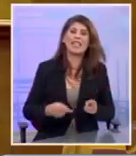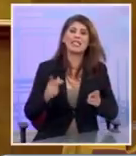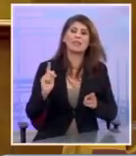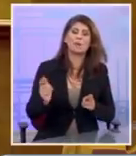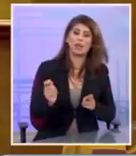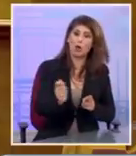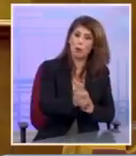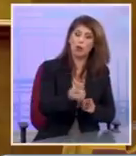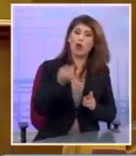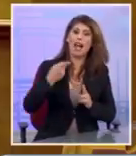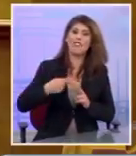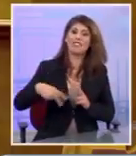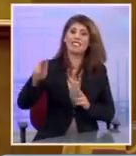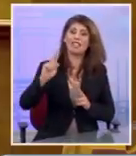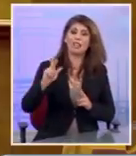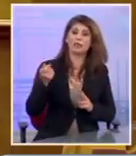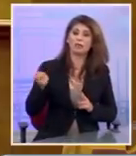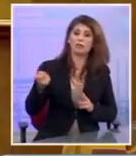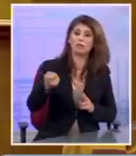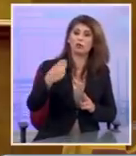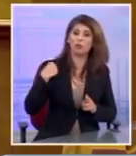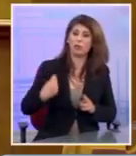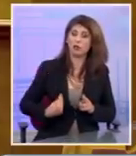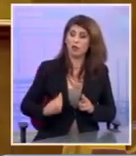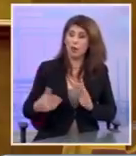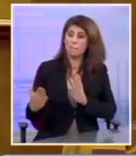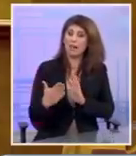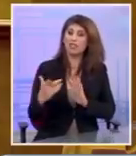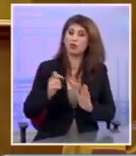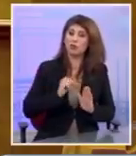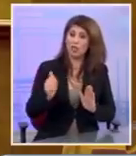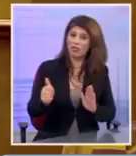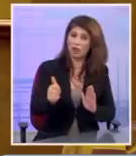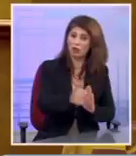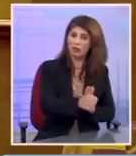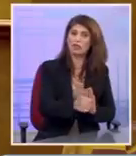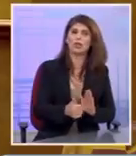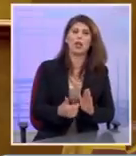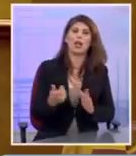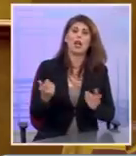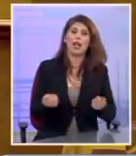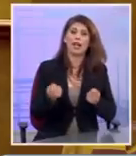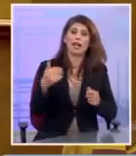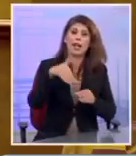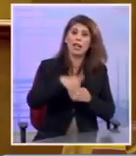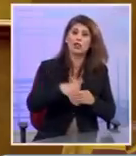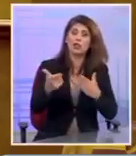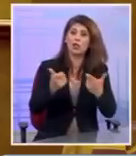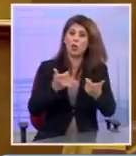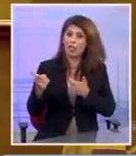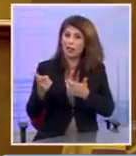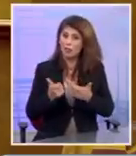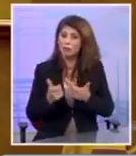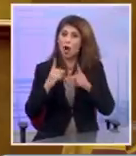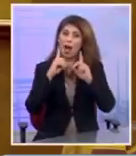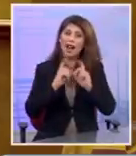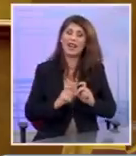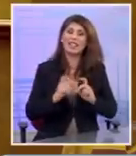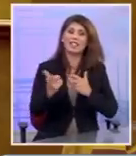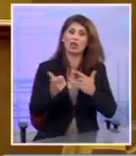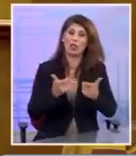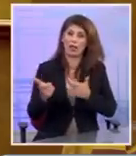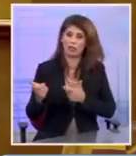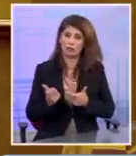πληρωμών, αυξάνοντας τις οφειλές του δημοσίου προς τους ιδιώτες, έκαναν εσωτερικό δανεισμό, αναγκαστικό